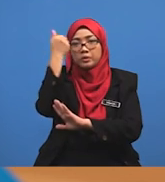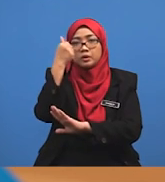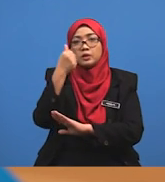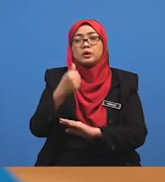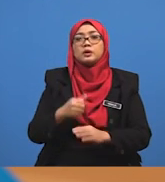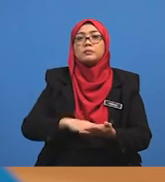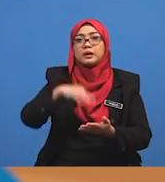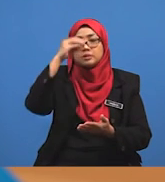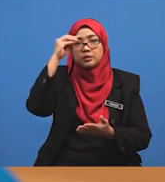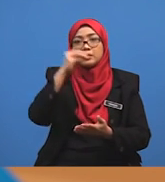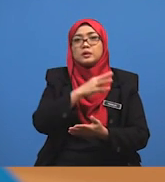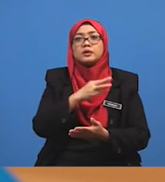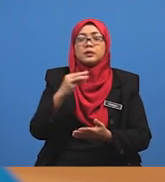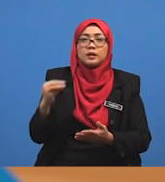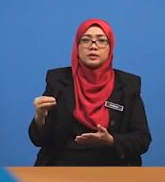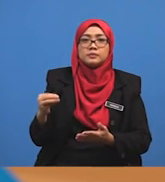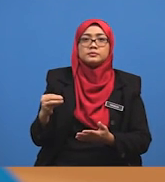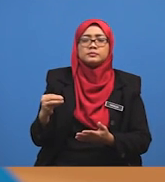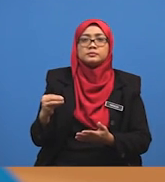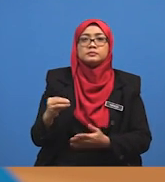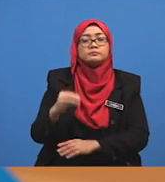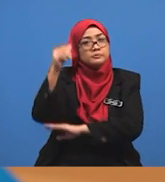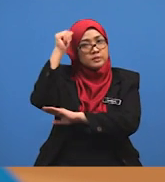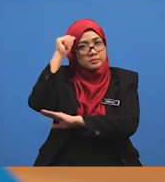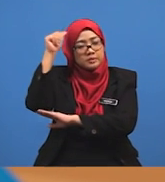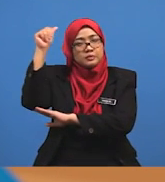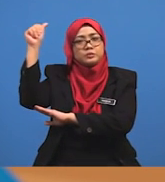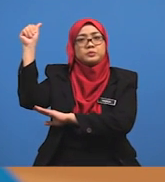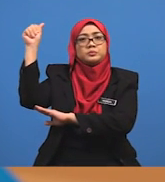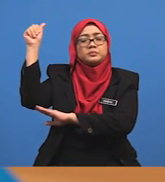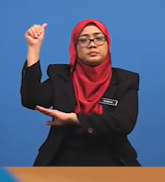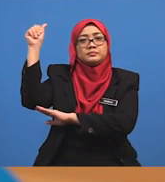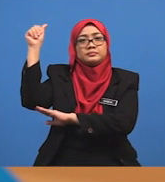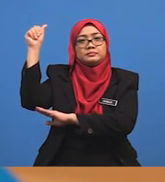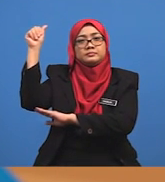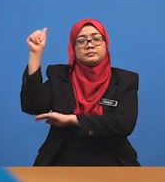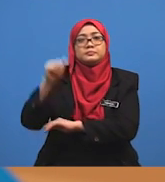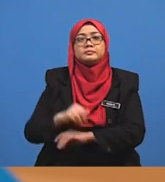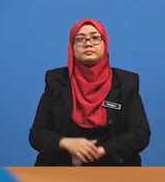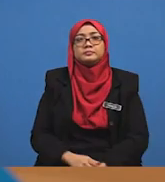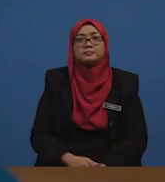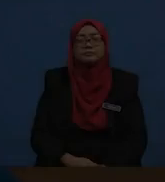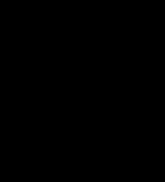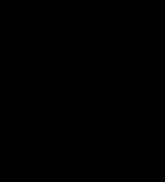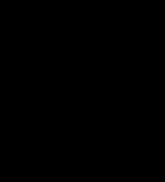anda. Selamat mengulang kaji. Saya sudahi dengan Assalamualaikum Warahmatullahi Wabarakatuh.